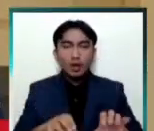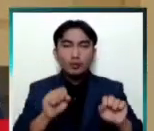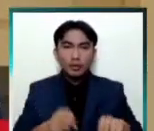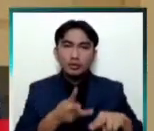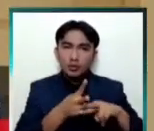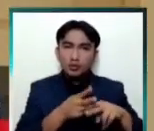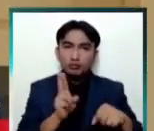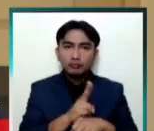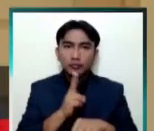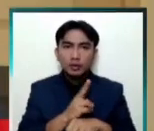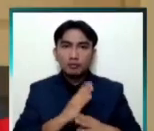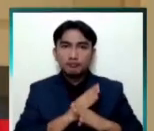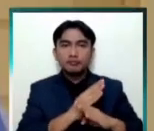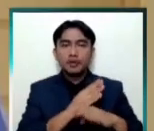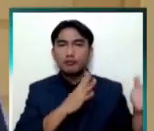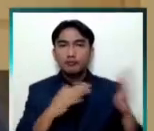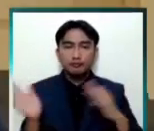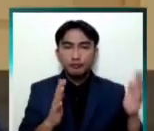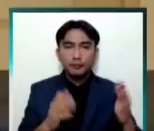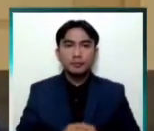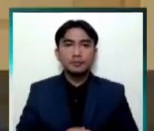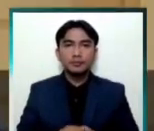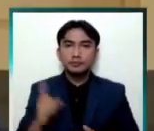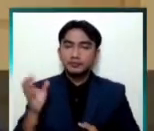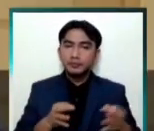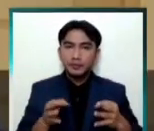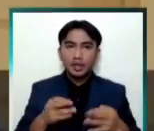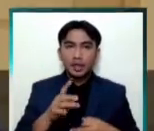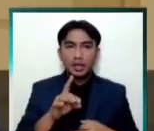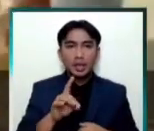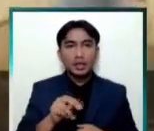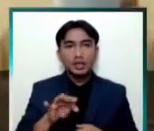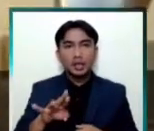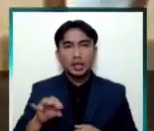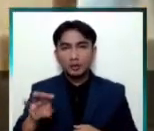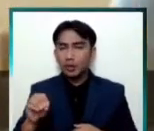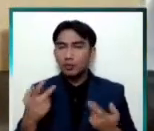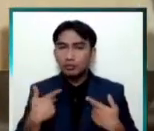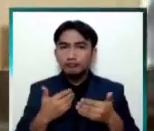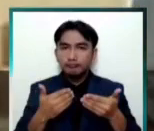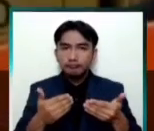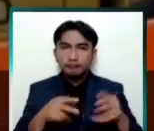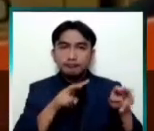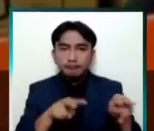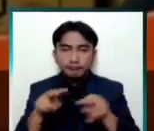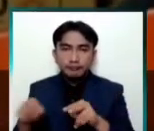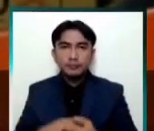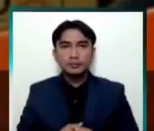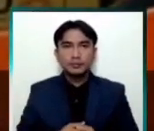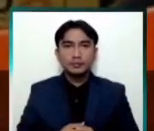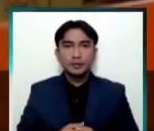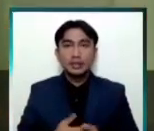kay sa MDRMO natin doon at tuloy-tuloy naman ang kanilang pagmomonitor. Nakahanda na rin ang food packs na